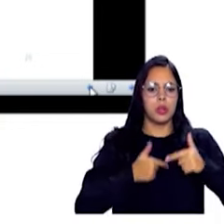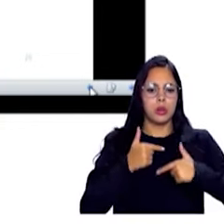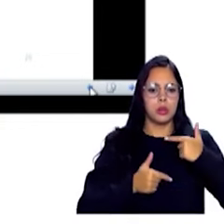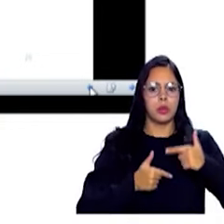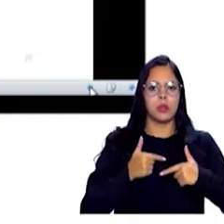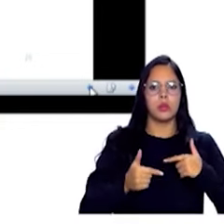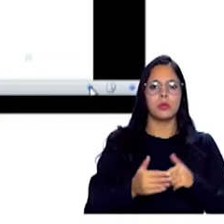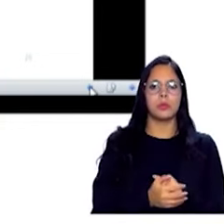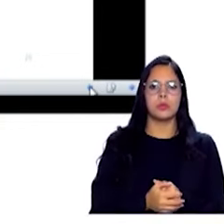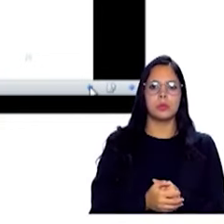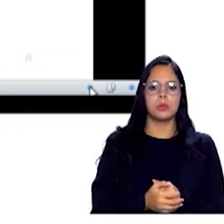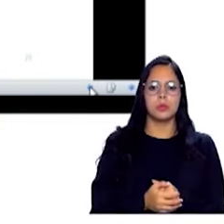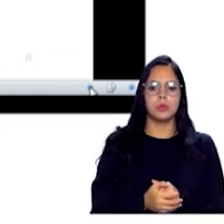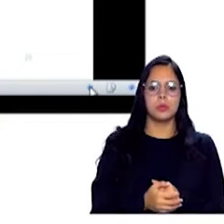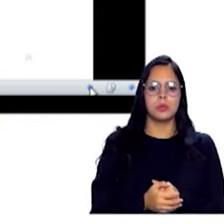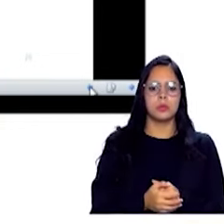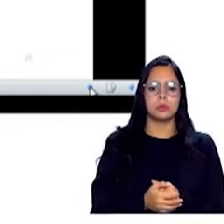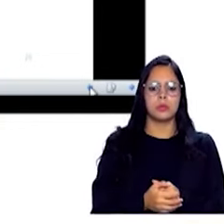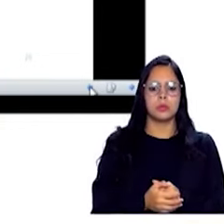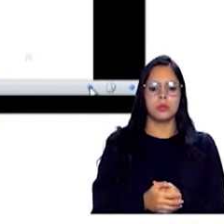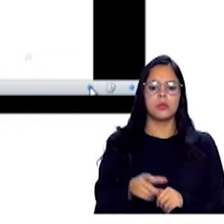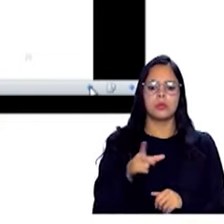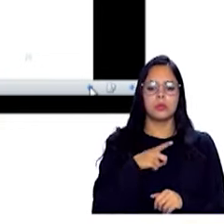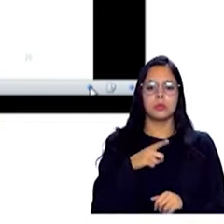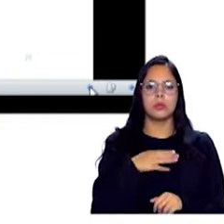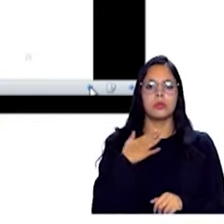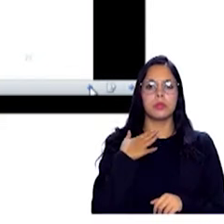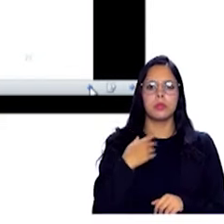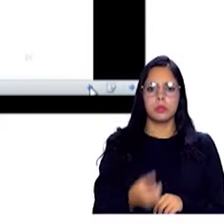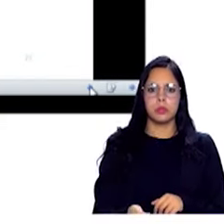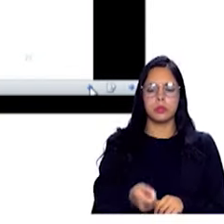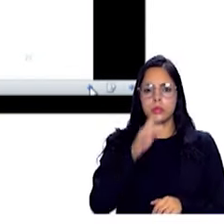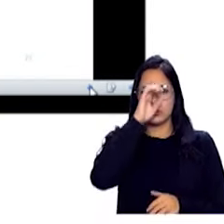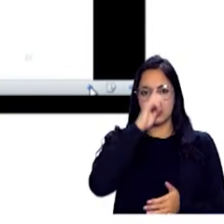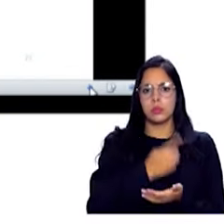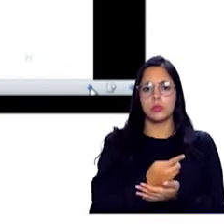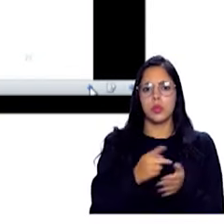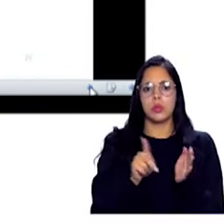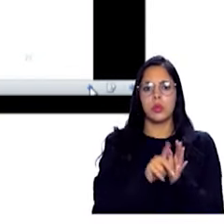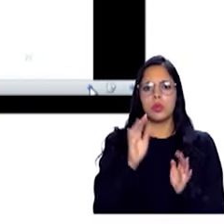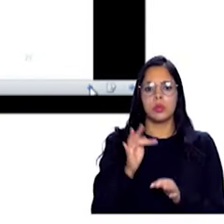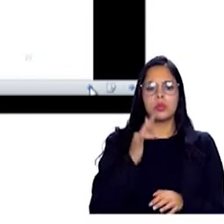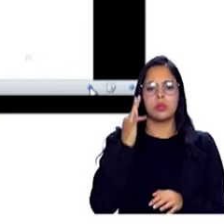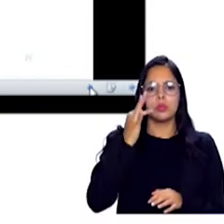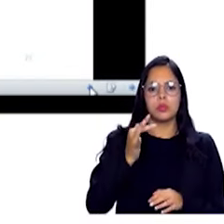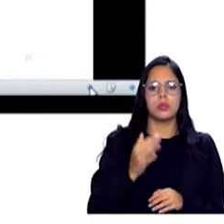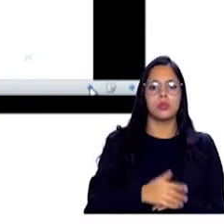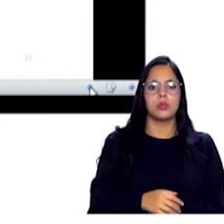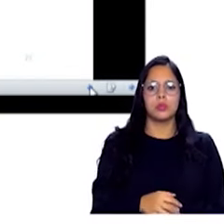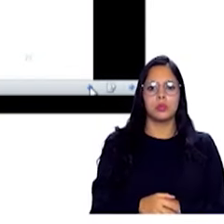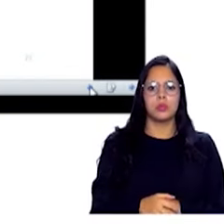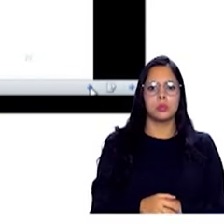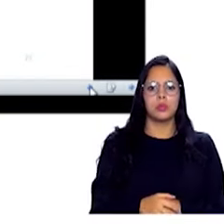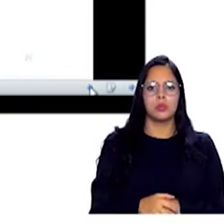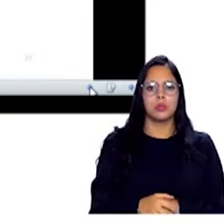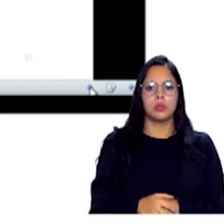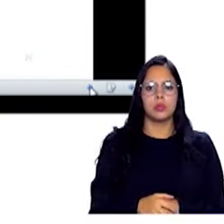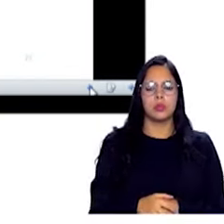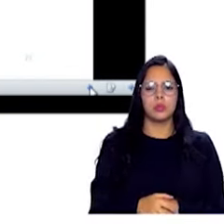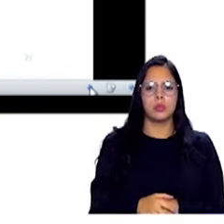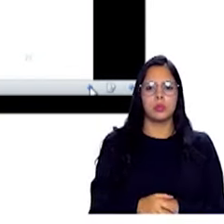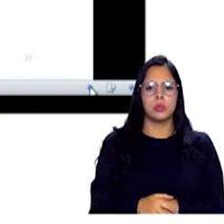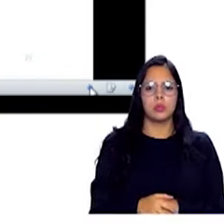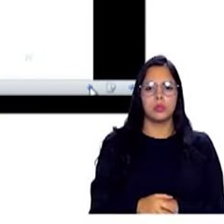di impugnazione Il Fatto per che Il vincolo riguardi solo le parti del processo porta a ritenere che Tale